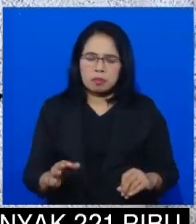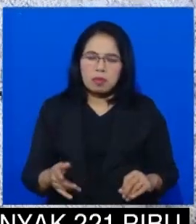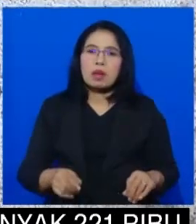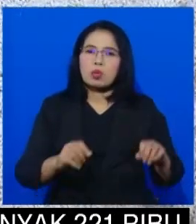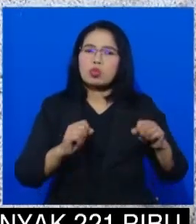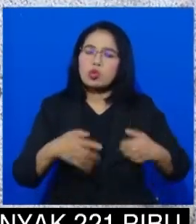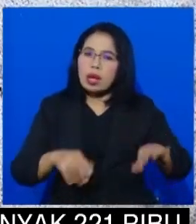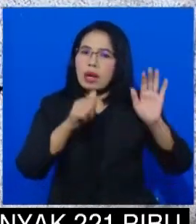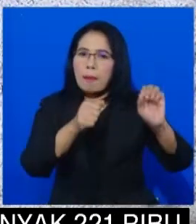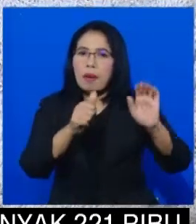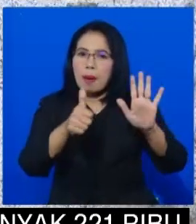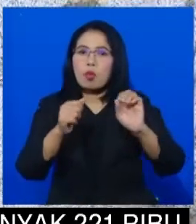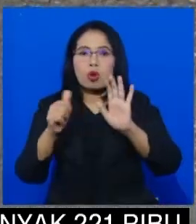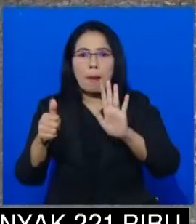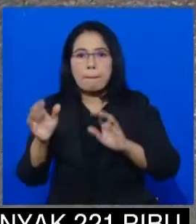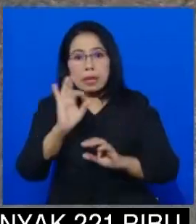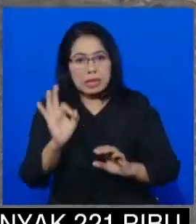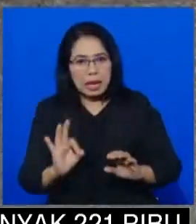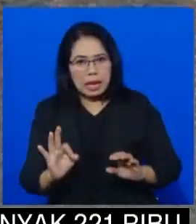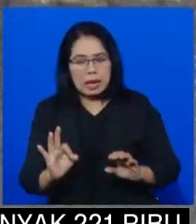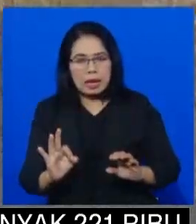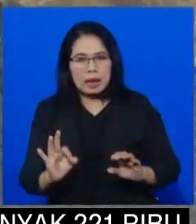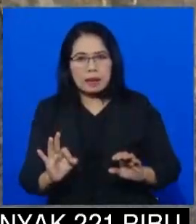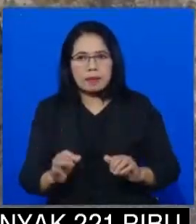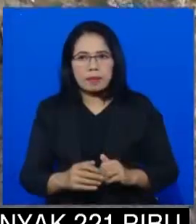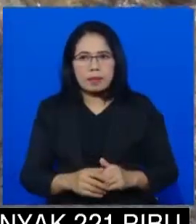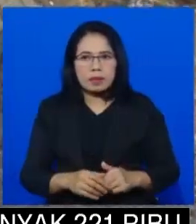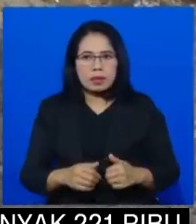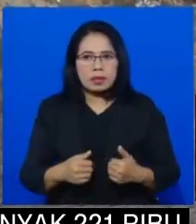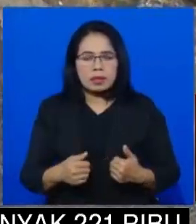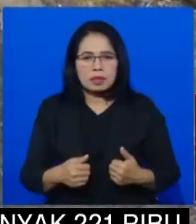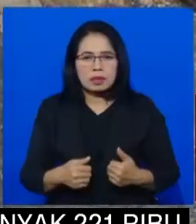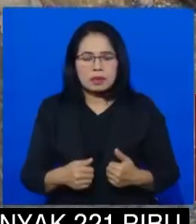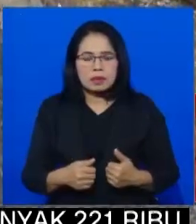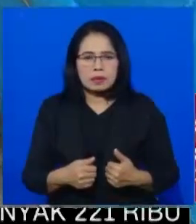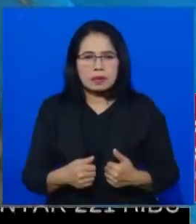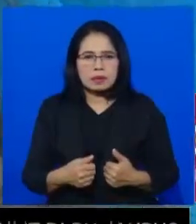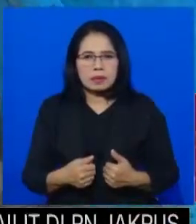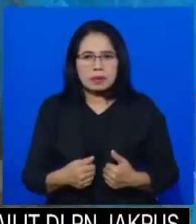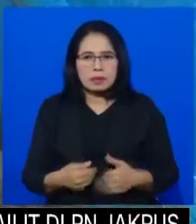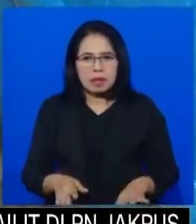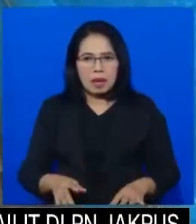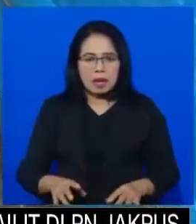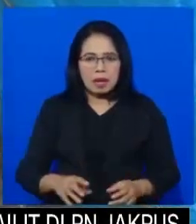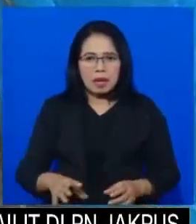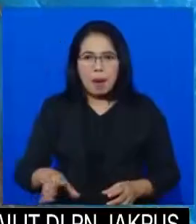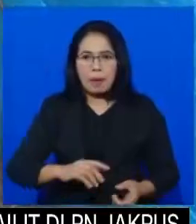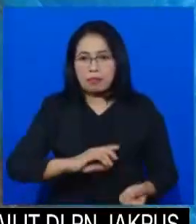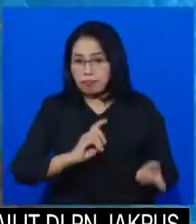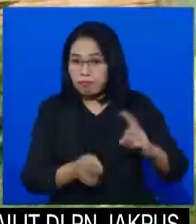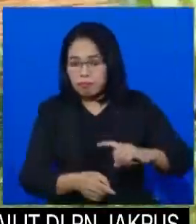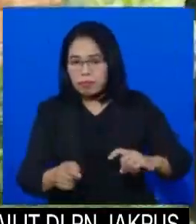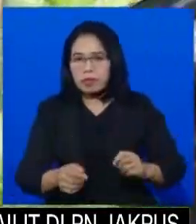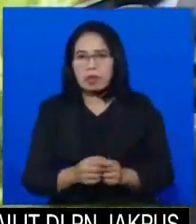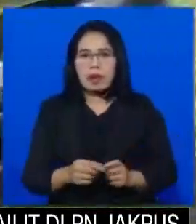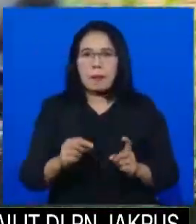66%. Ya, tapi itu setelah masa pengambil alian Palija sama Etra oleh PDAM,